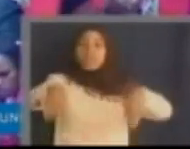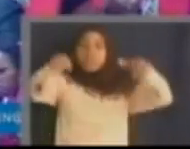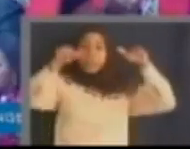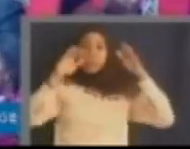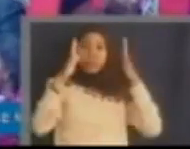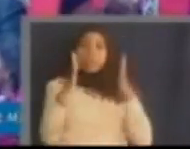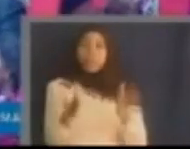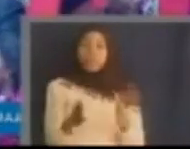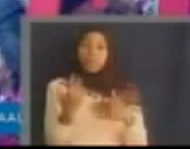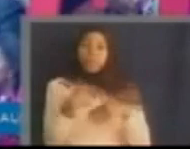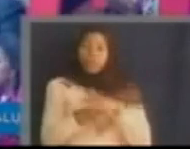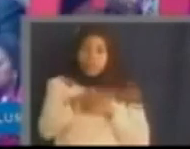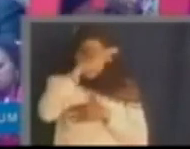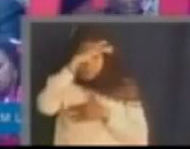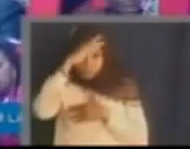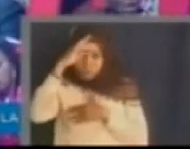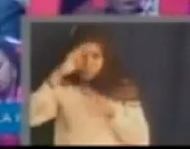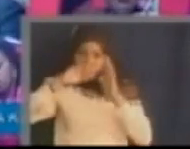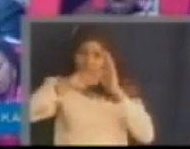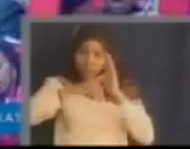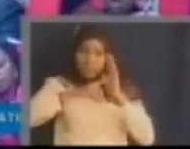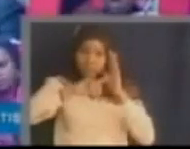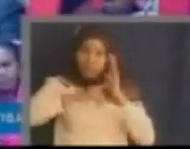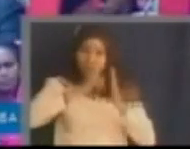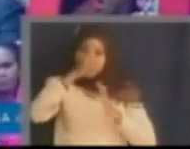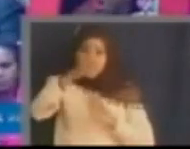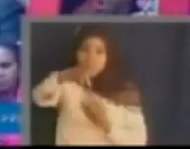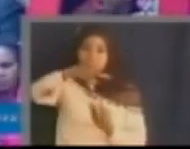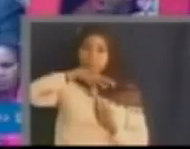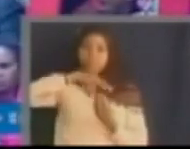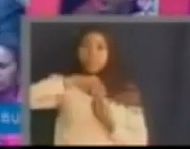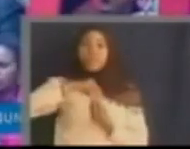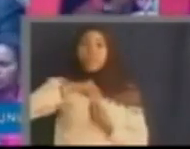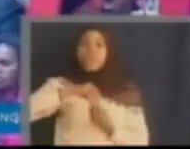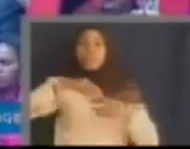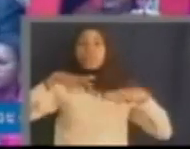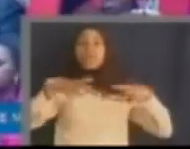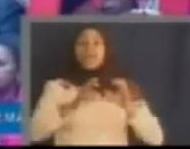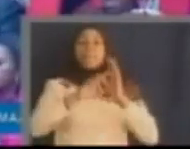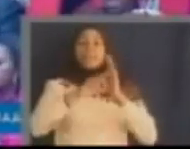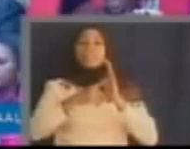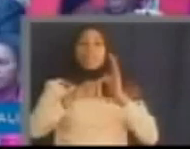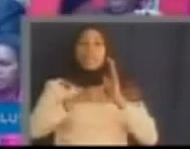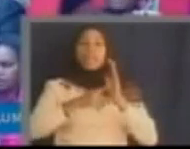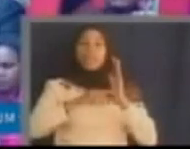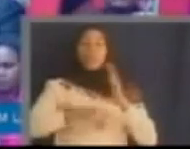Katika kutafakari kanuni hizi kwa pamoja, kamati ya kanuni na haki za bunge ilibaini